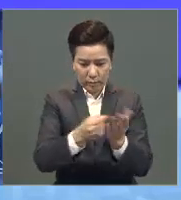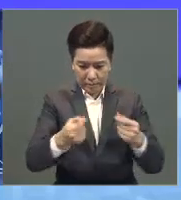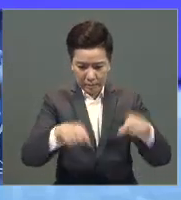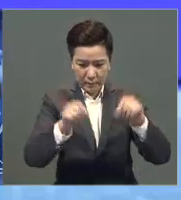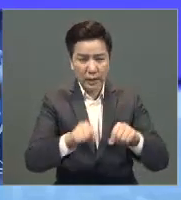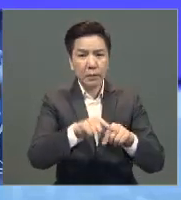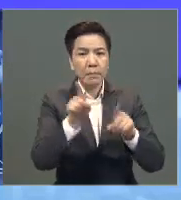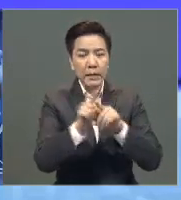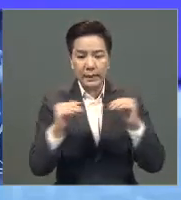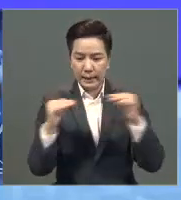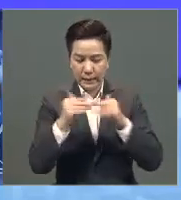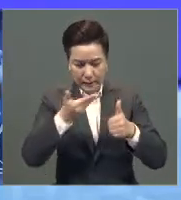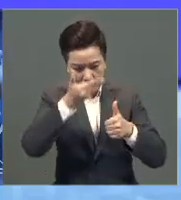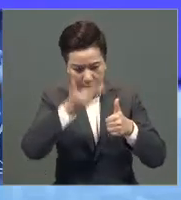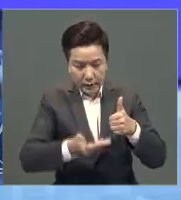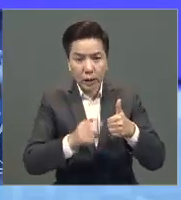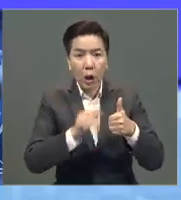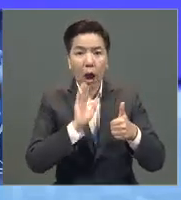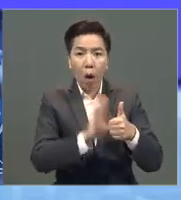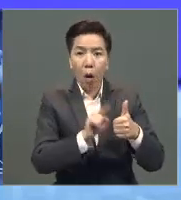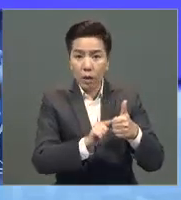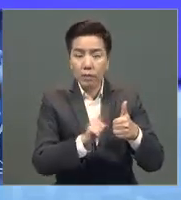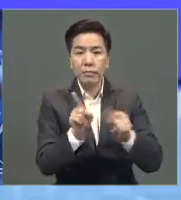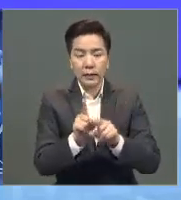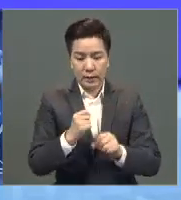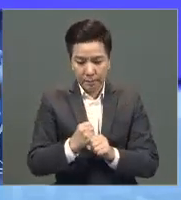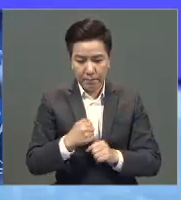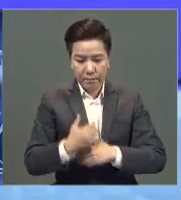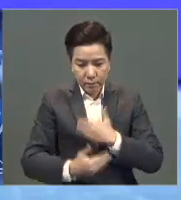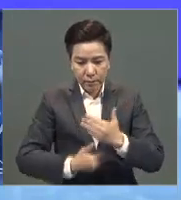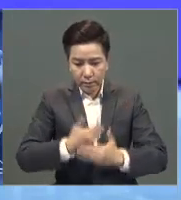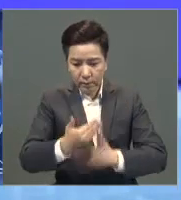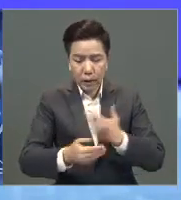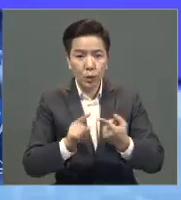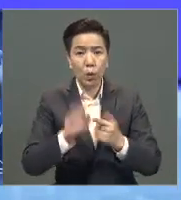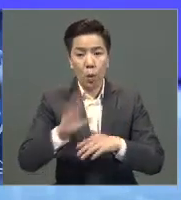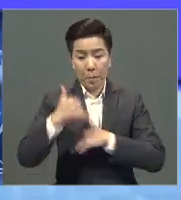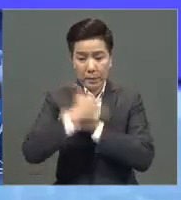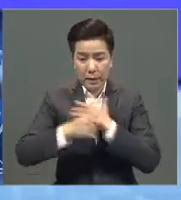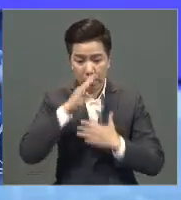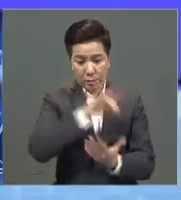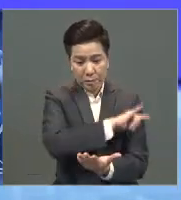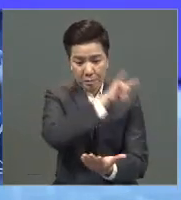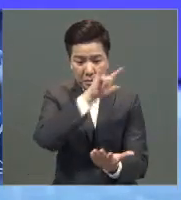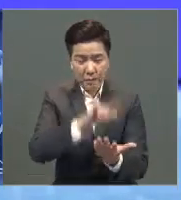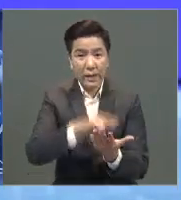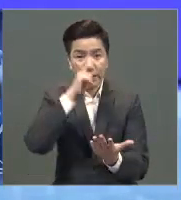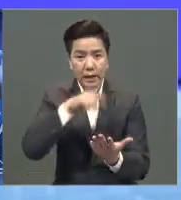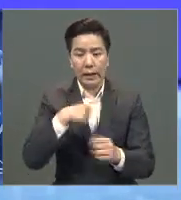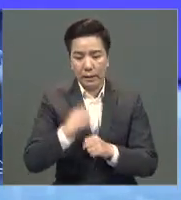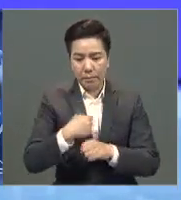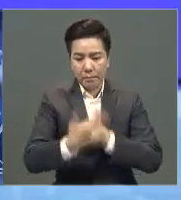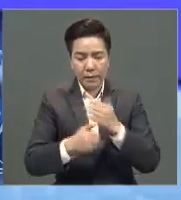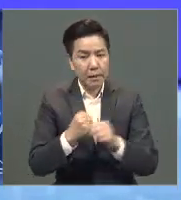การคุ้มครองเพียงเพื่อให้เขาสามารถปฏิบัติหน้าที่ในประเทศของเราโดย